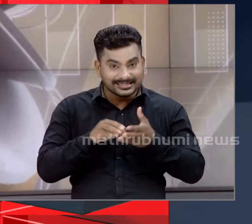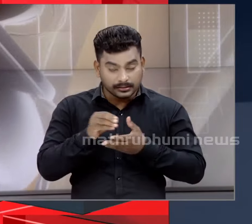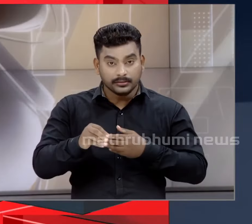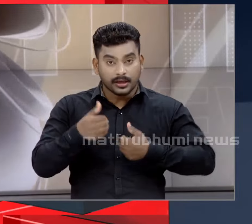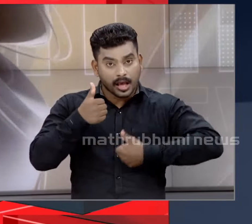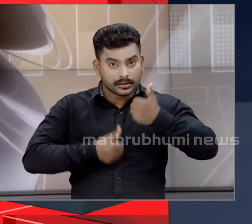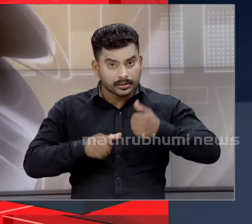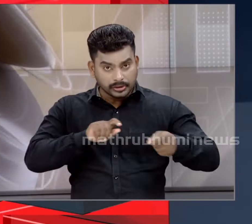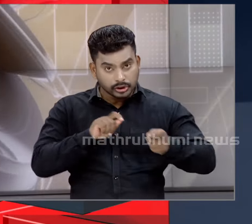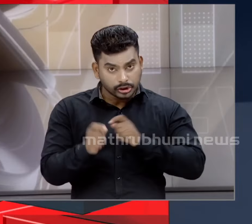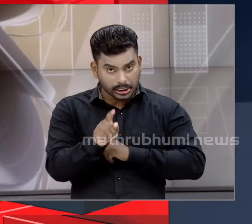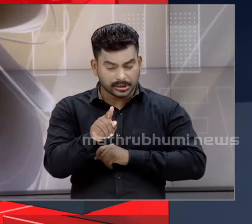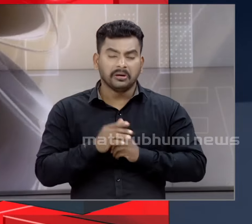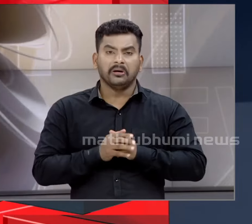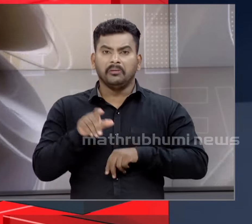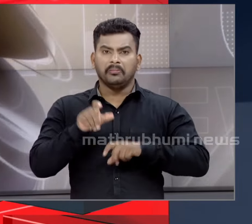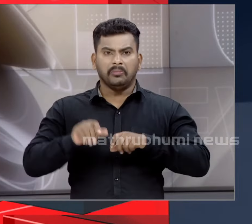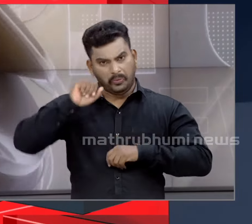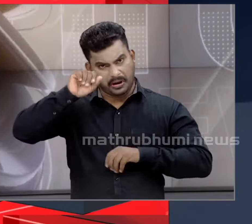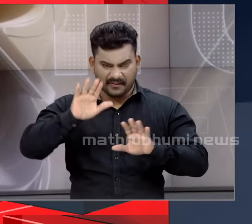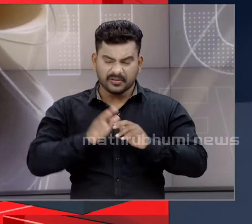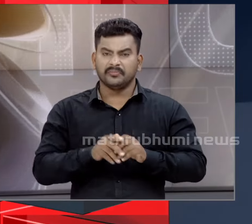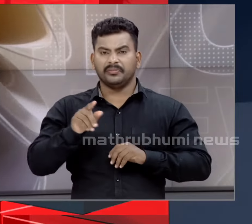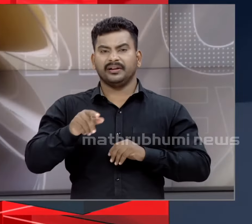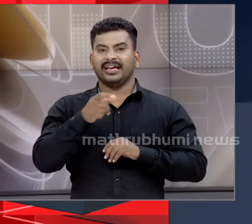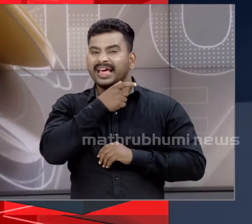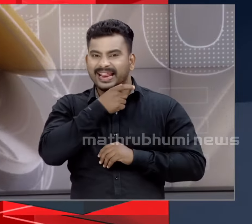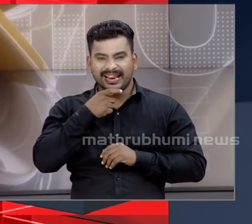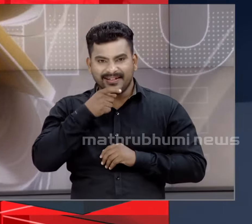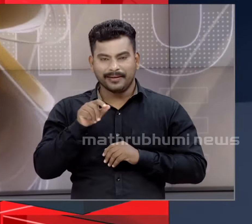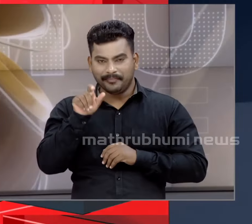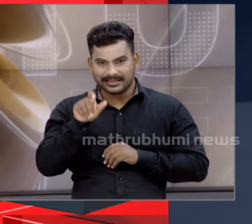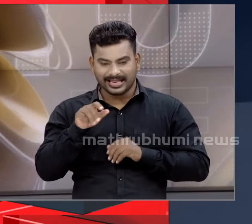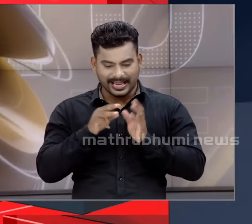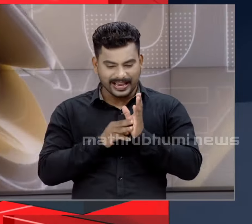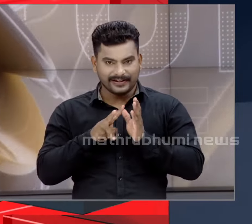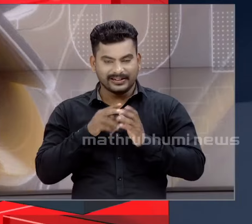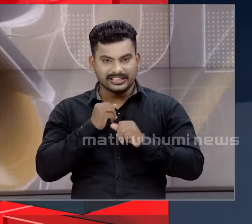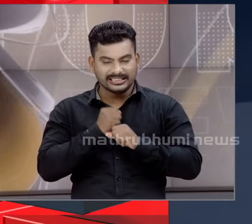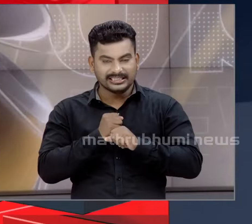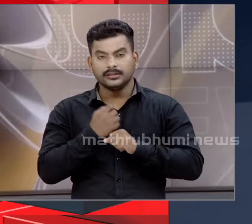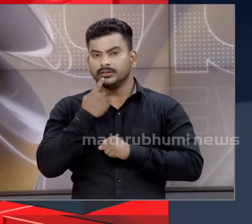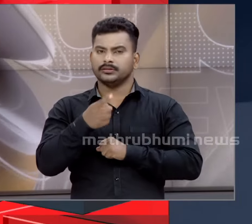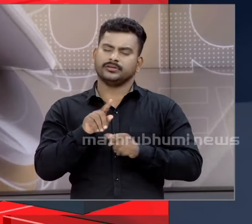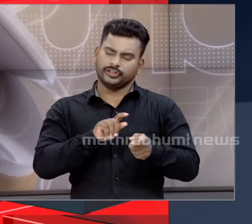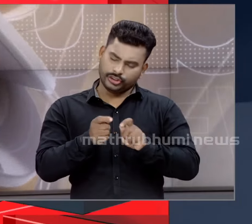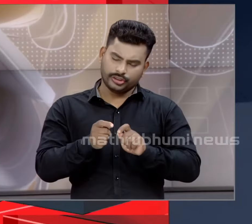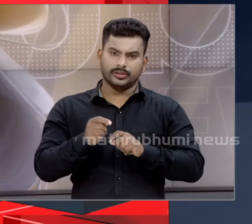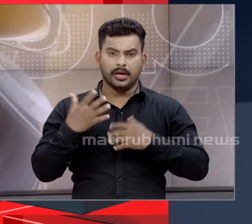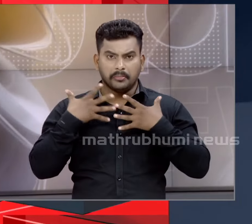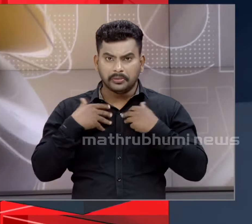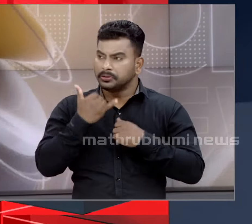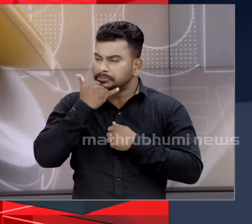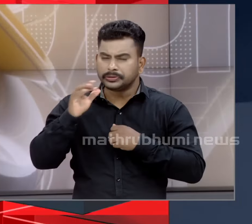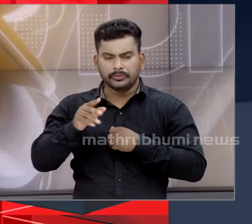ഡ്രൈവിംഗ് ടെസ്റ്റ് പരിഷ്കരണത്തിലെ പ്രശ്നങ്ങൾ പരിഹരിക്കുമെന്ന് CPS സംസ്ഥാന സെക്രട്ടറി MV ഗോവിന്ദൻ. ഗതാഗത മന്ത്രിയുടെ നിലപാട് മാത്രമല്ല പ്രശ്നം, ഏറ്റുമുട്ടൽ